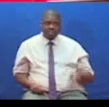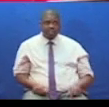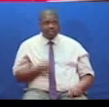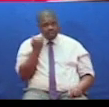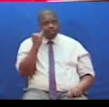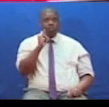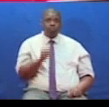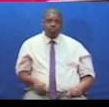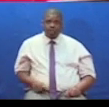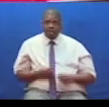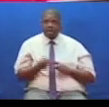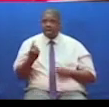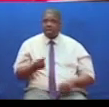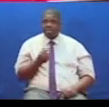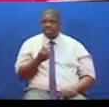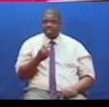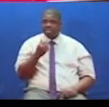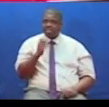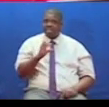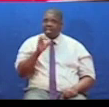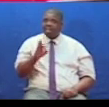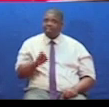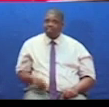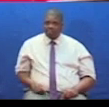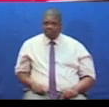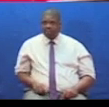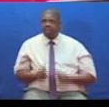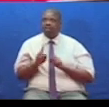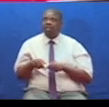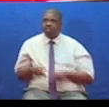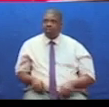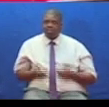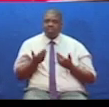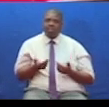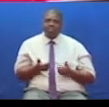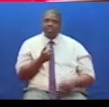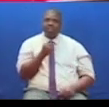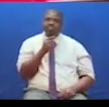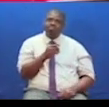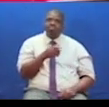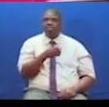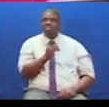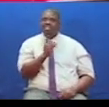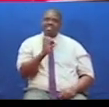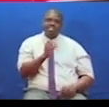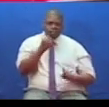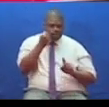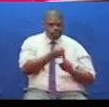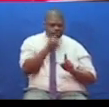ameshagundua 100 TCF na uenda na 200. Kwa hiyo TPDC isipoweka mkazo